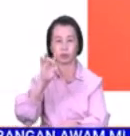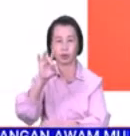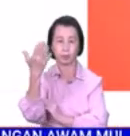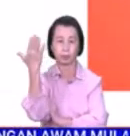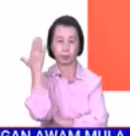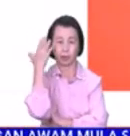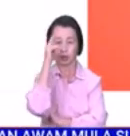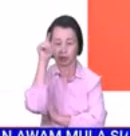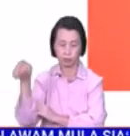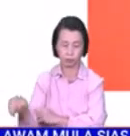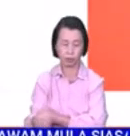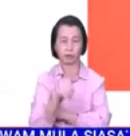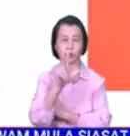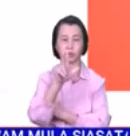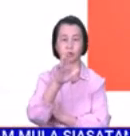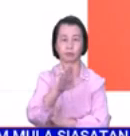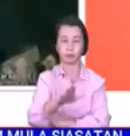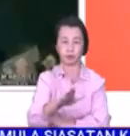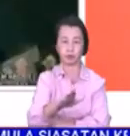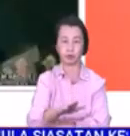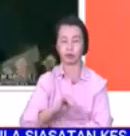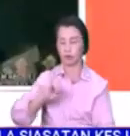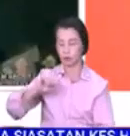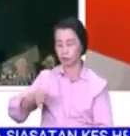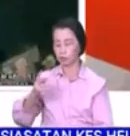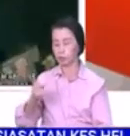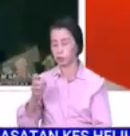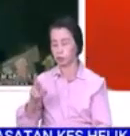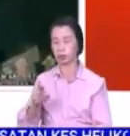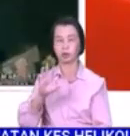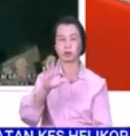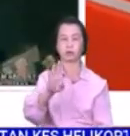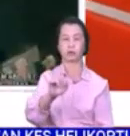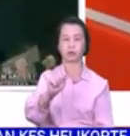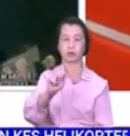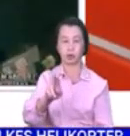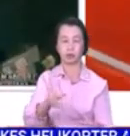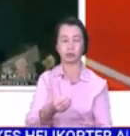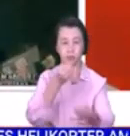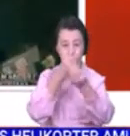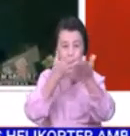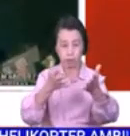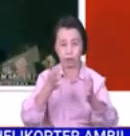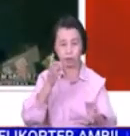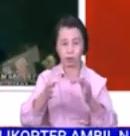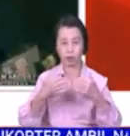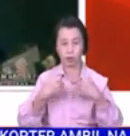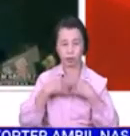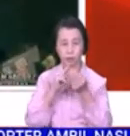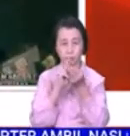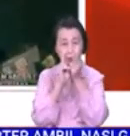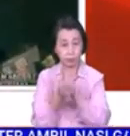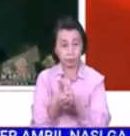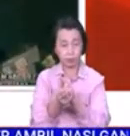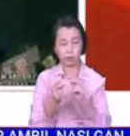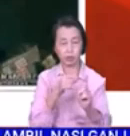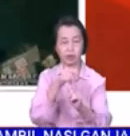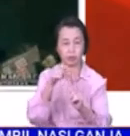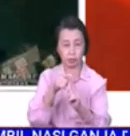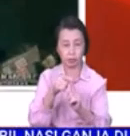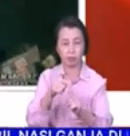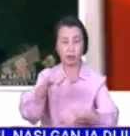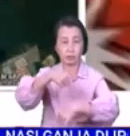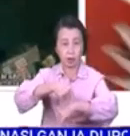8 pagi hingga 3 petang. Pihak JKR Daerah Bau akan memaklumkan sekiranya terdapat sebarang perubahan pada